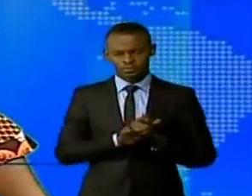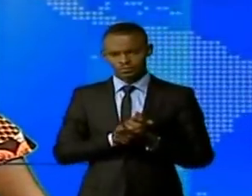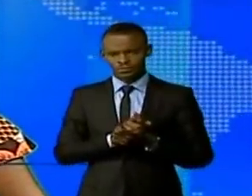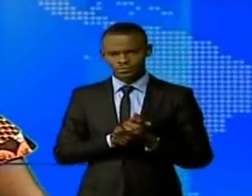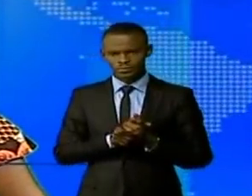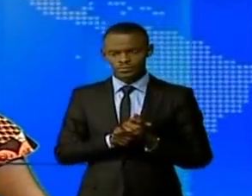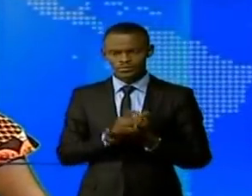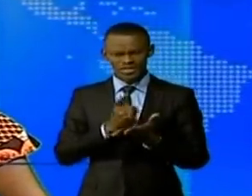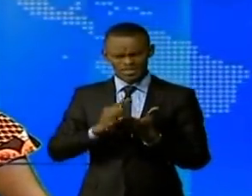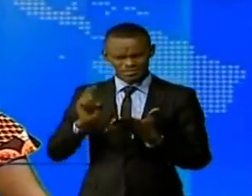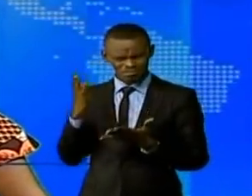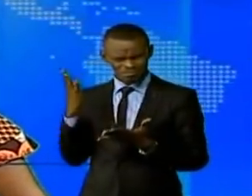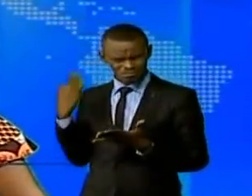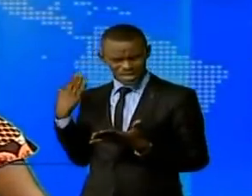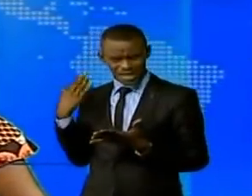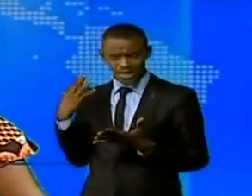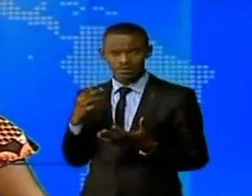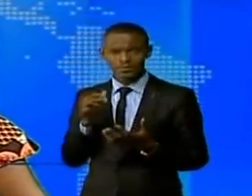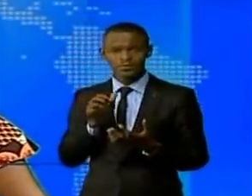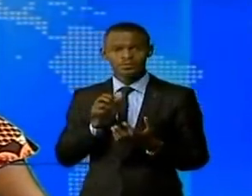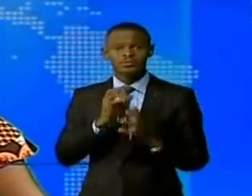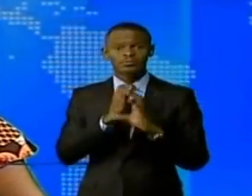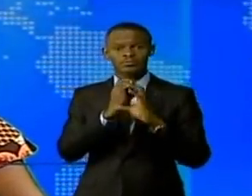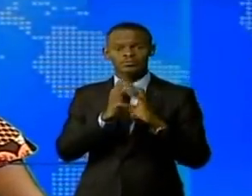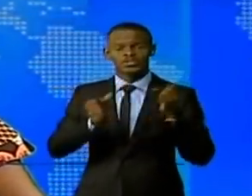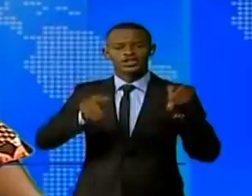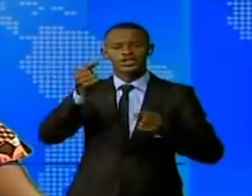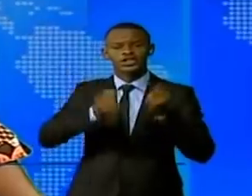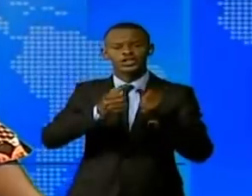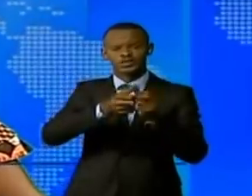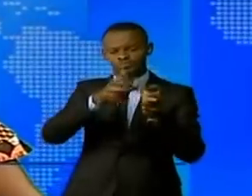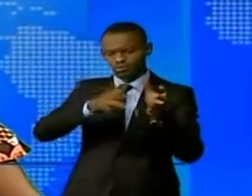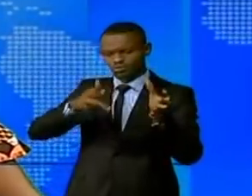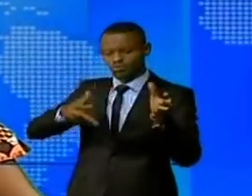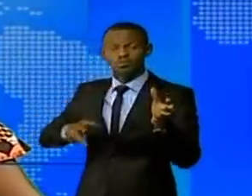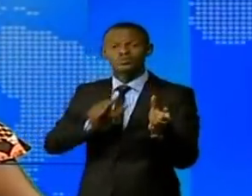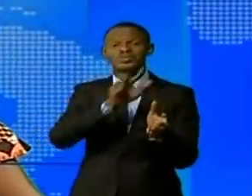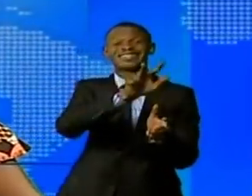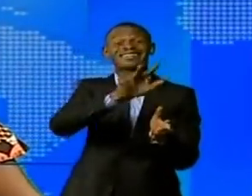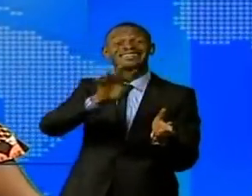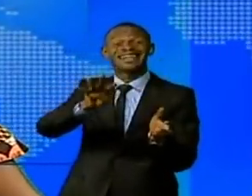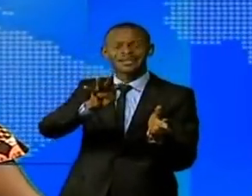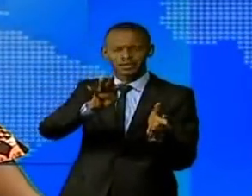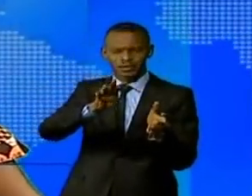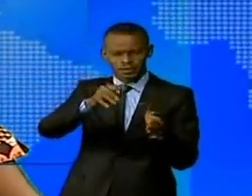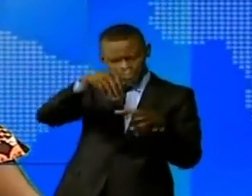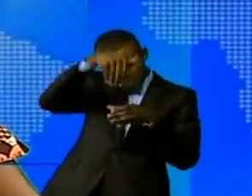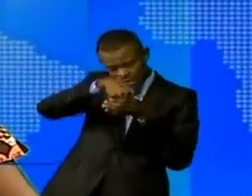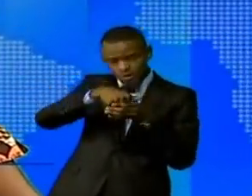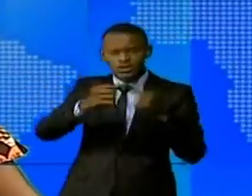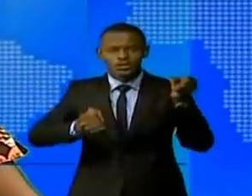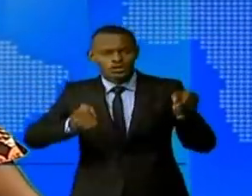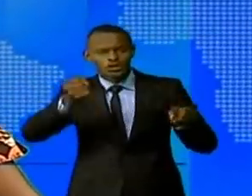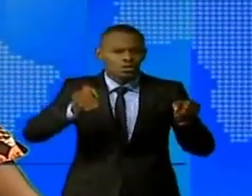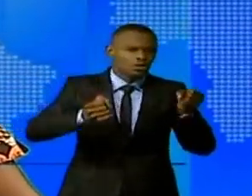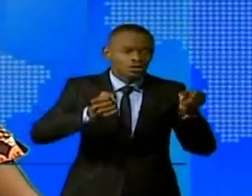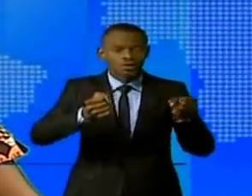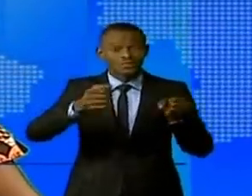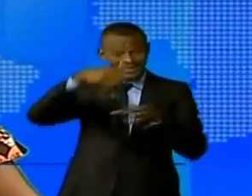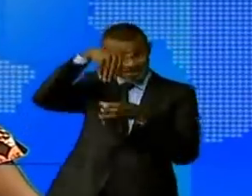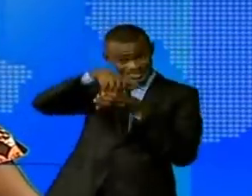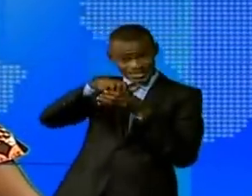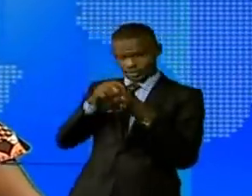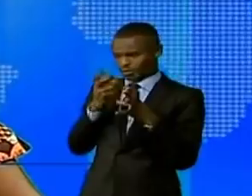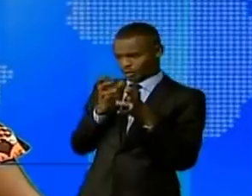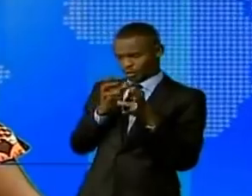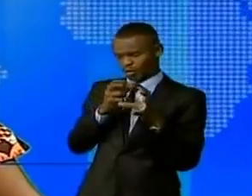camions transportant de minerais qui voulaient quitter le pays avaient été interceptés par la police nationale du Haut-Katanga. Ce gros véhicule était